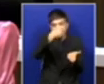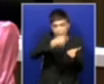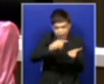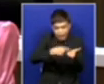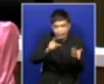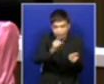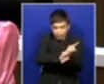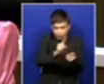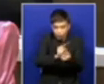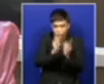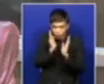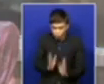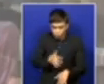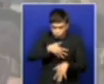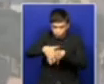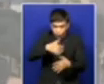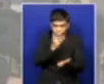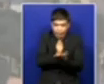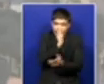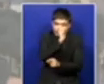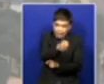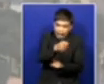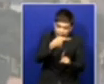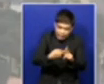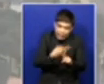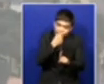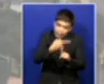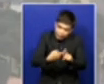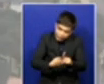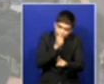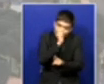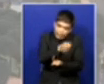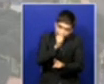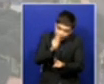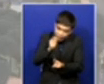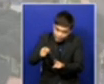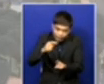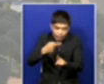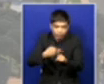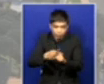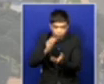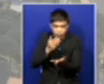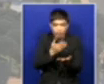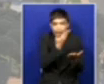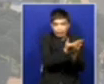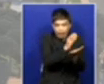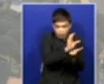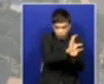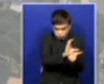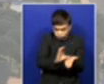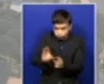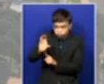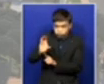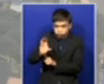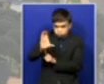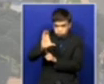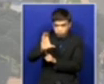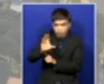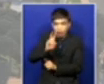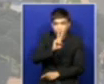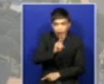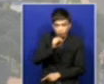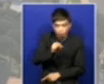ะมีเงินอยู่ในกองทุนประกันสังคมเนี่ยนะครับประมาณ